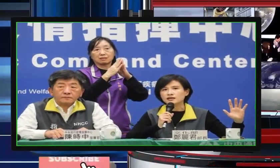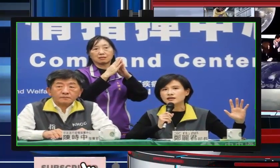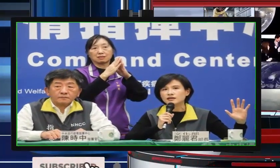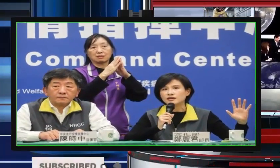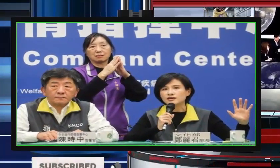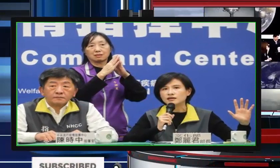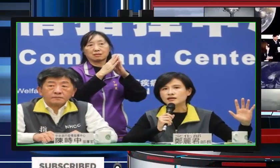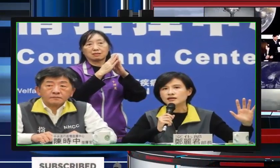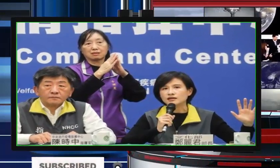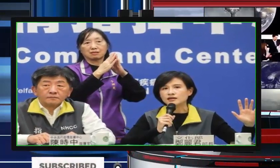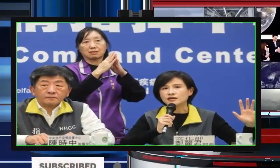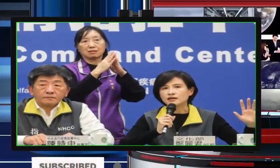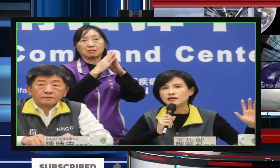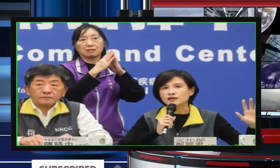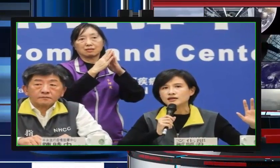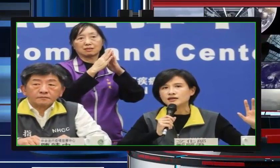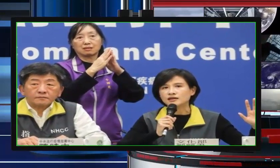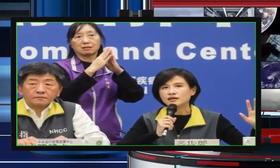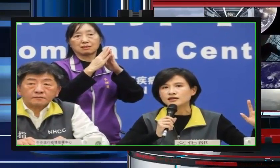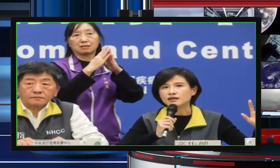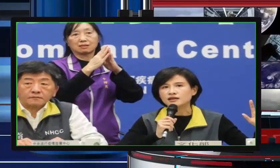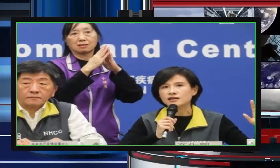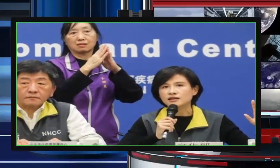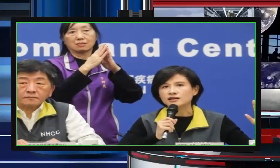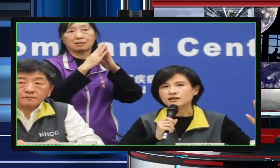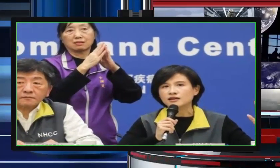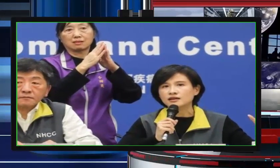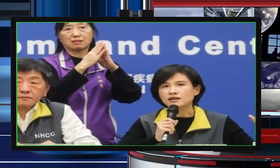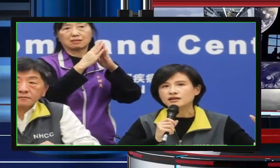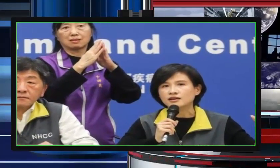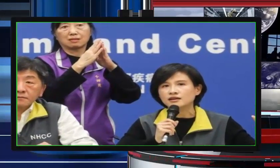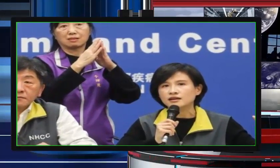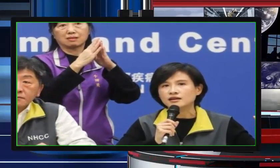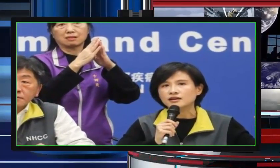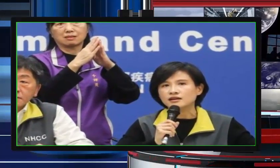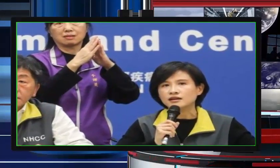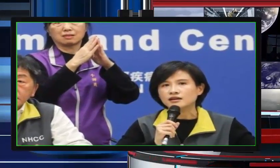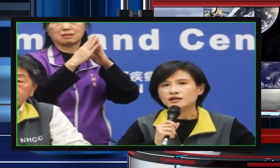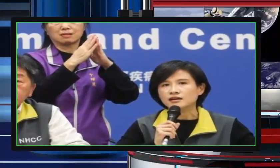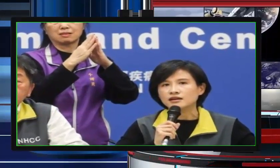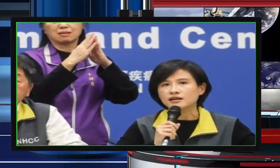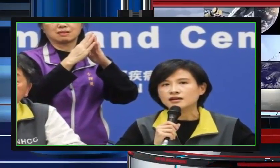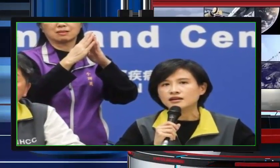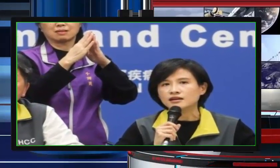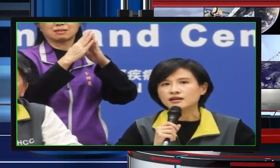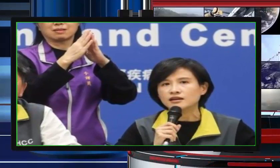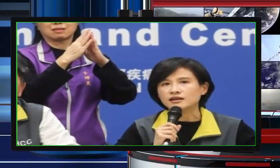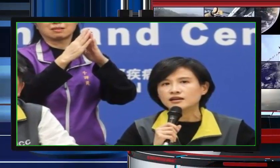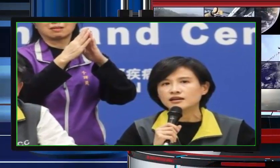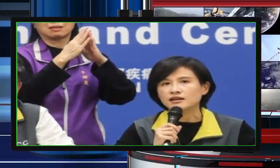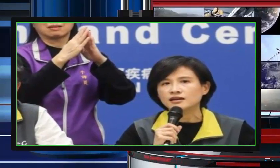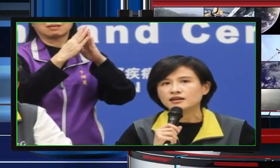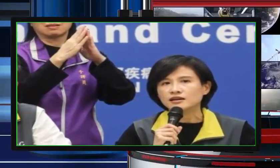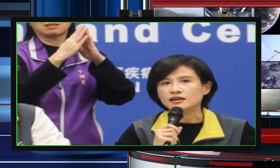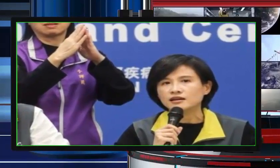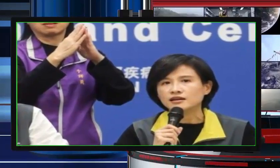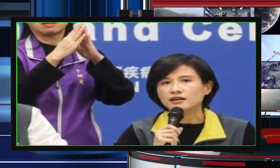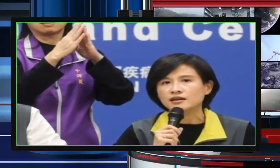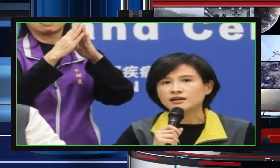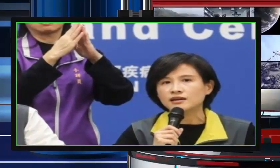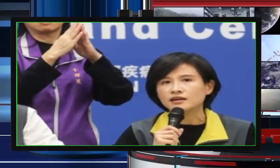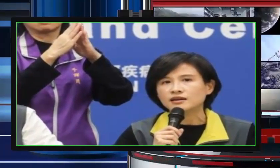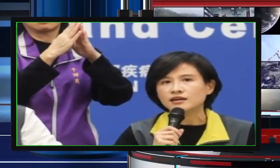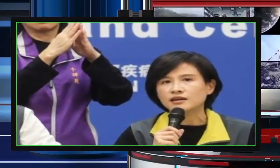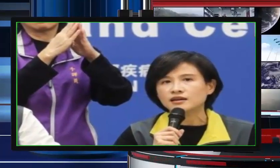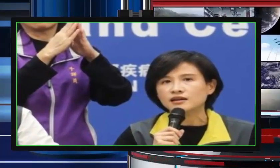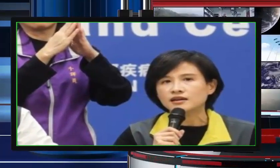中央流行疫情指挥中心五日证实，在澳洲确诊武汉肺炎的58岁男子为澳籍